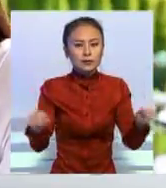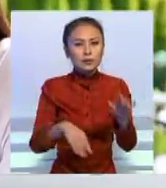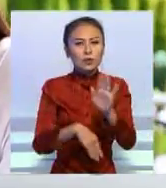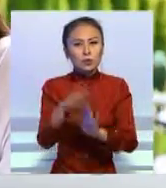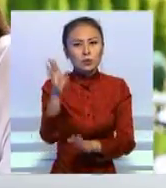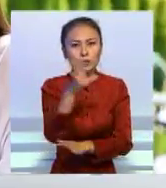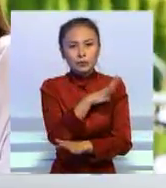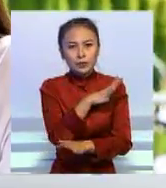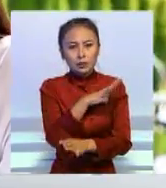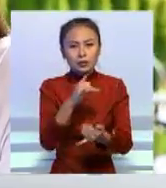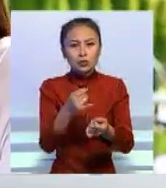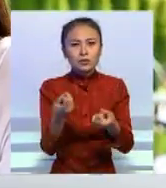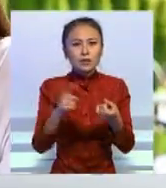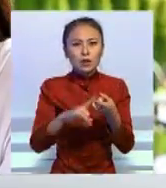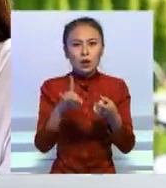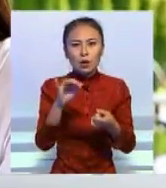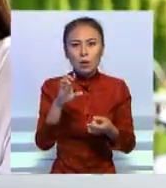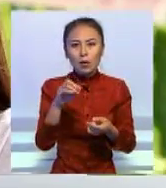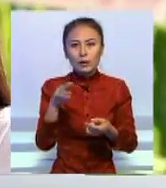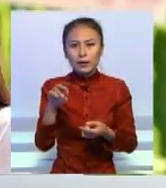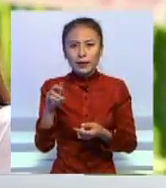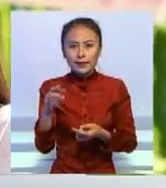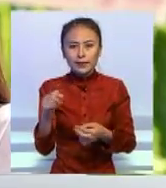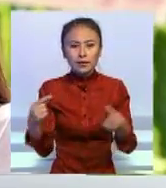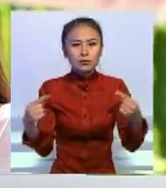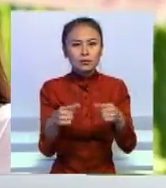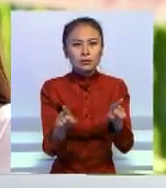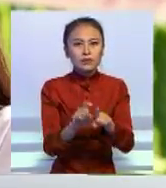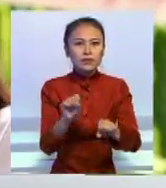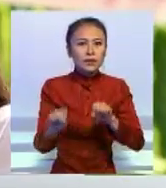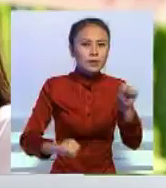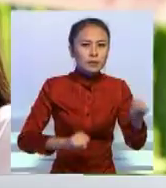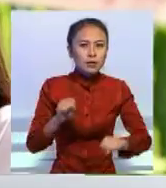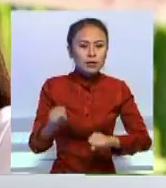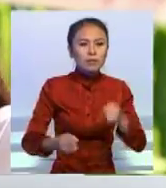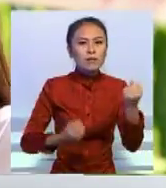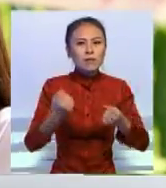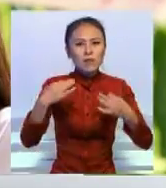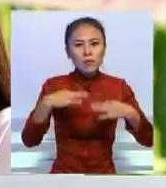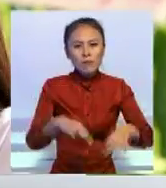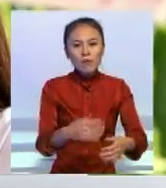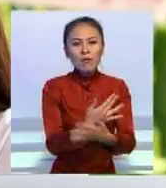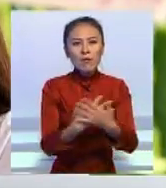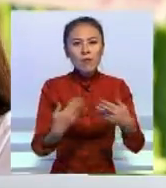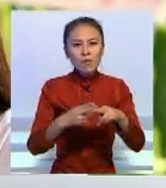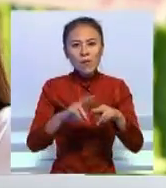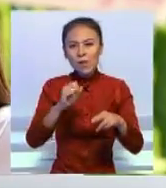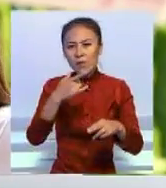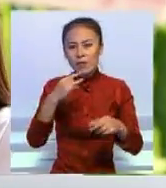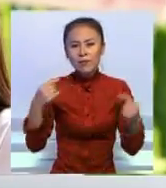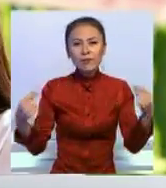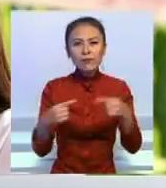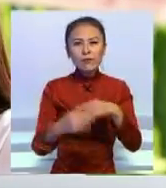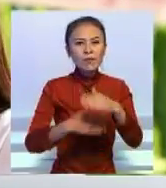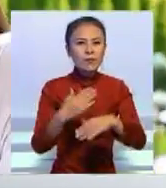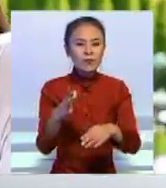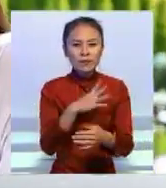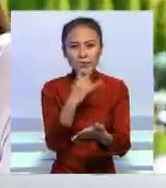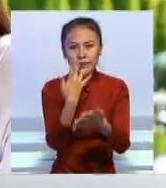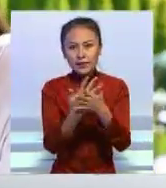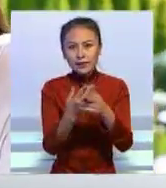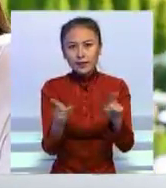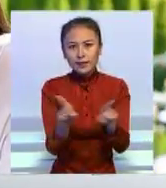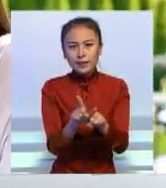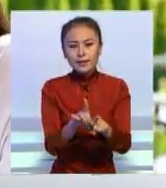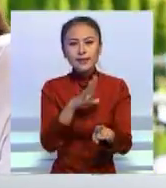енетіні көрсетілді. Робототехника дегеніміз осы. Велосипедтер, автокөліктер және агромәдени саладағы жетістіктеріміз.